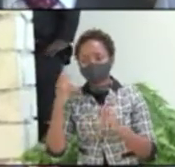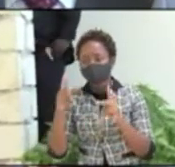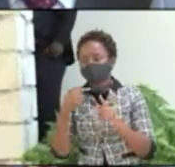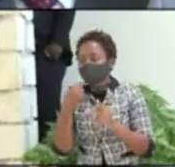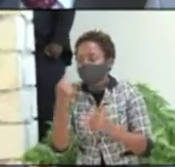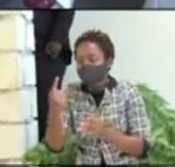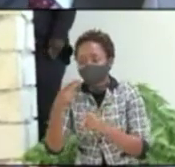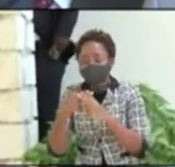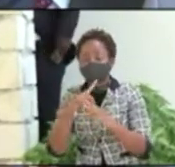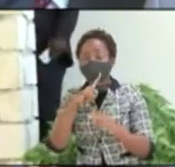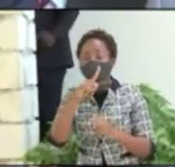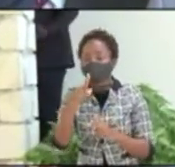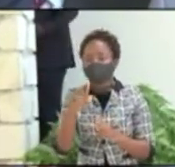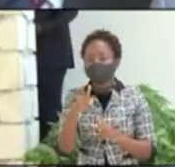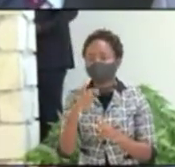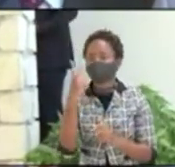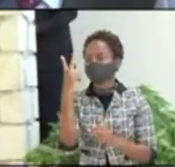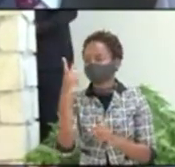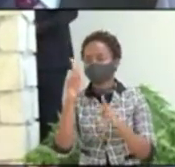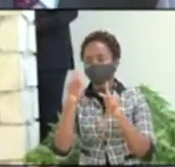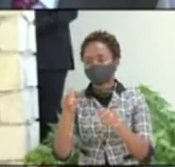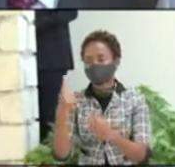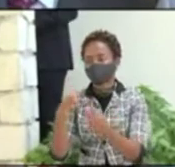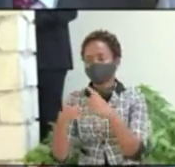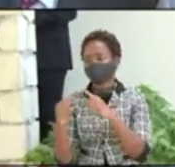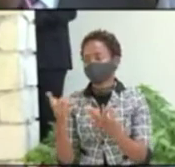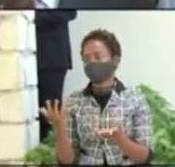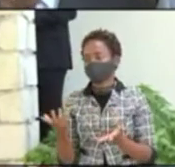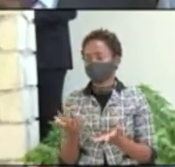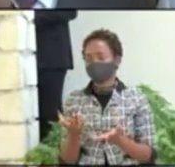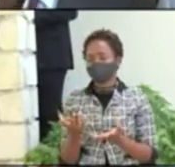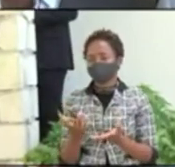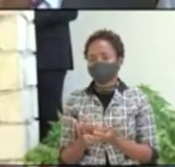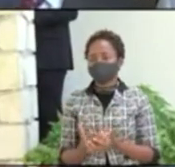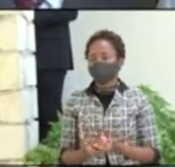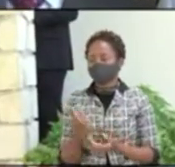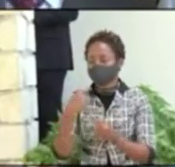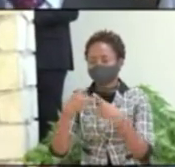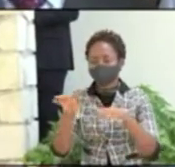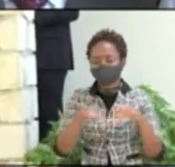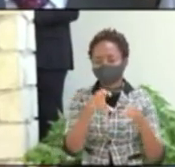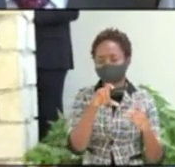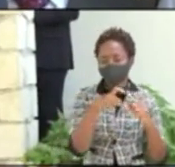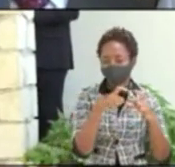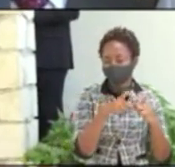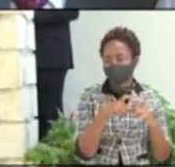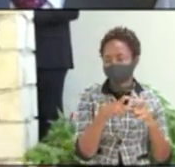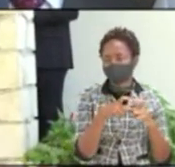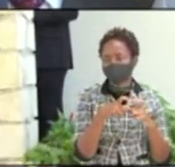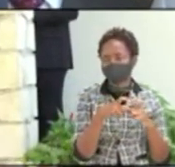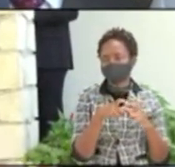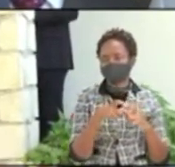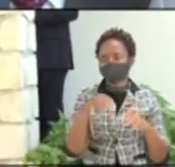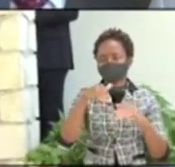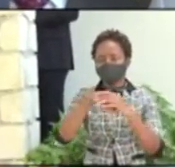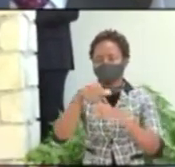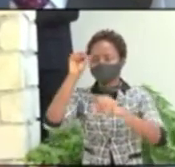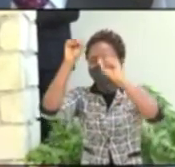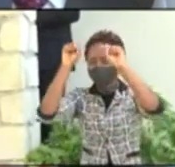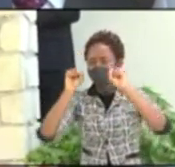pour elle. Ça veut dire c'est deux personnes qui mènent, c'est deux témoins. Et pour venir, ou faire quatre là. Et dans le système,